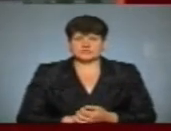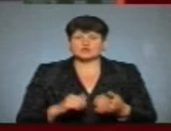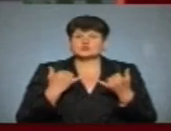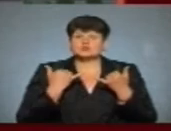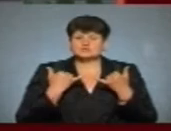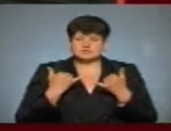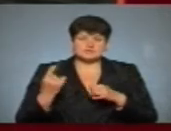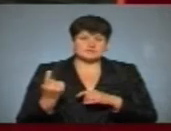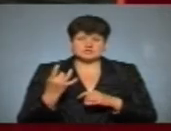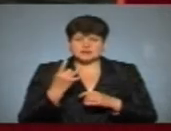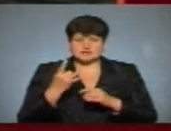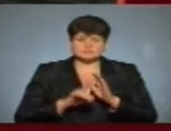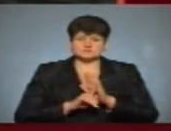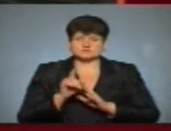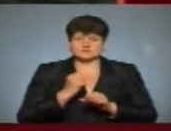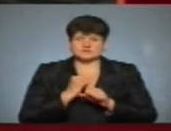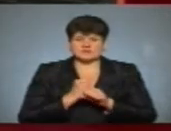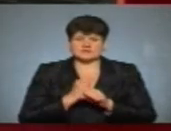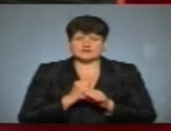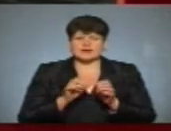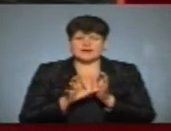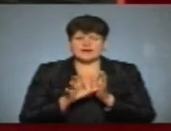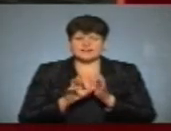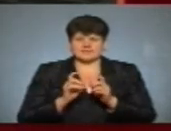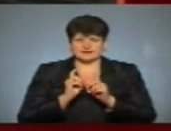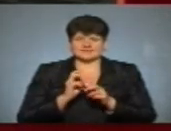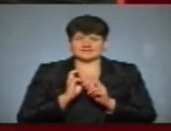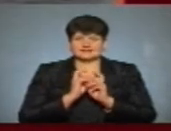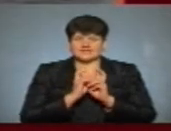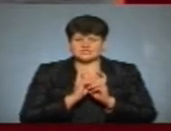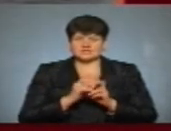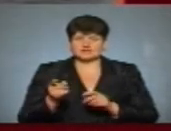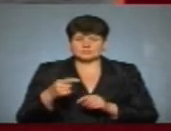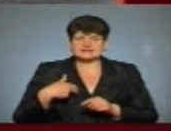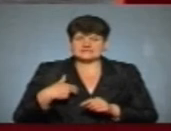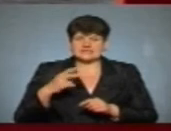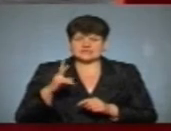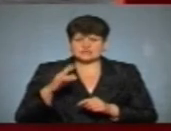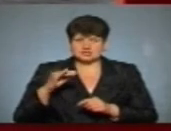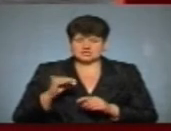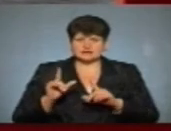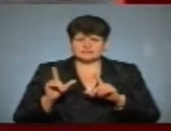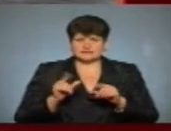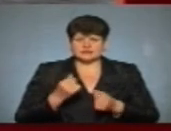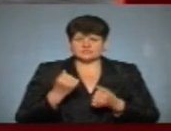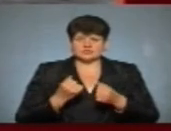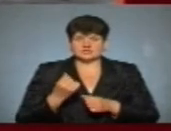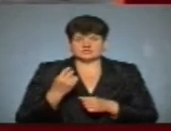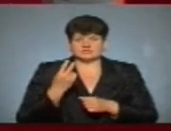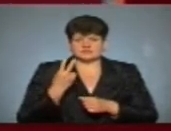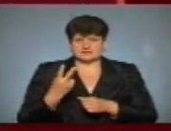вперше після карантину поновила рух електричка Тернопіль-Заліщики. На міжрайонні маршрути виїхали водії обидвох тернопільських автостанцій.